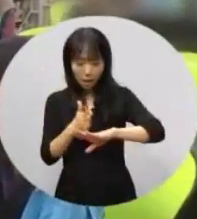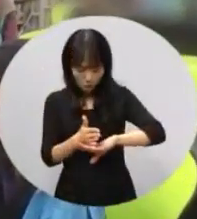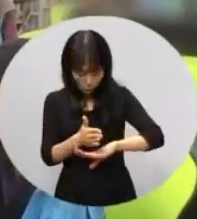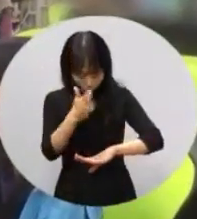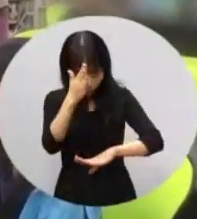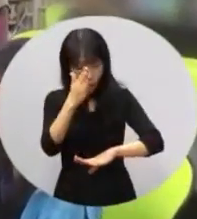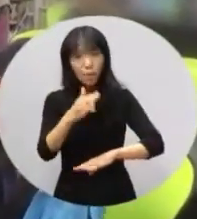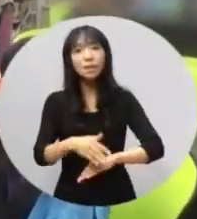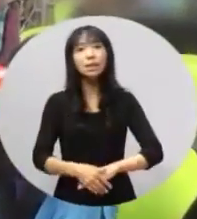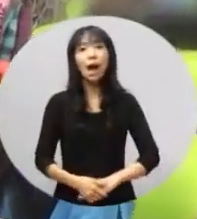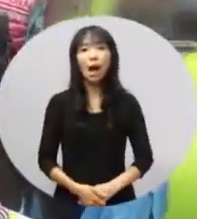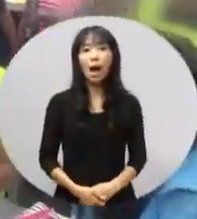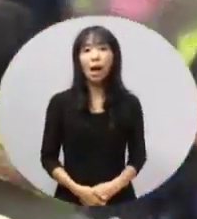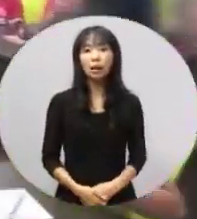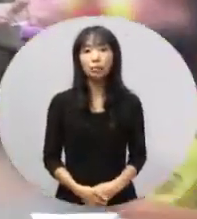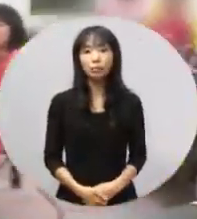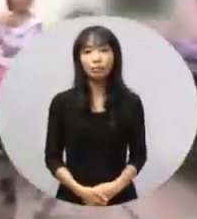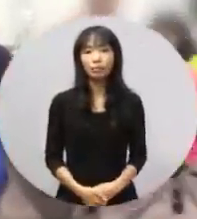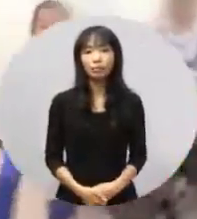ん